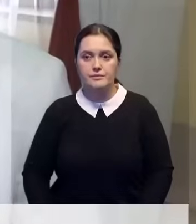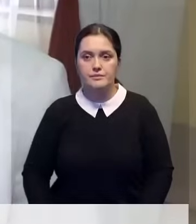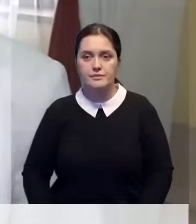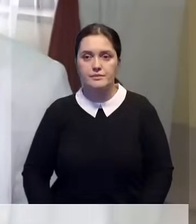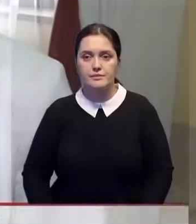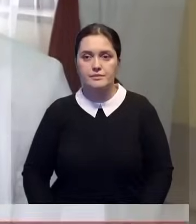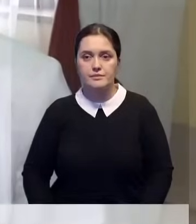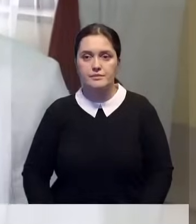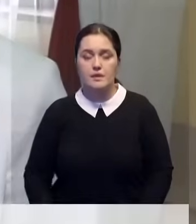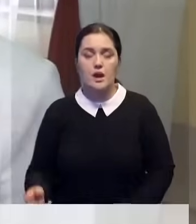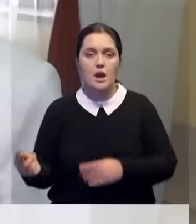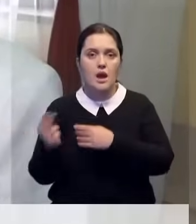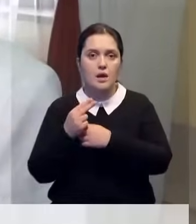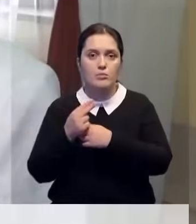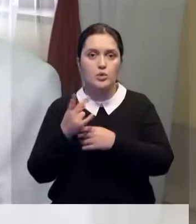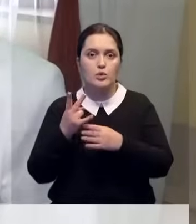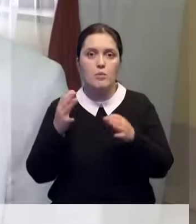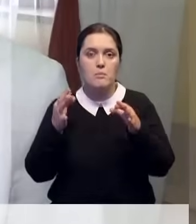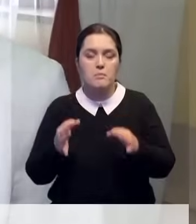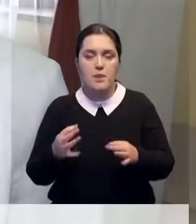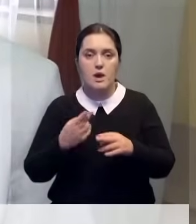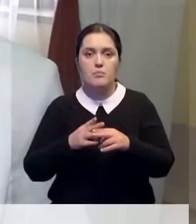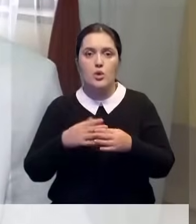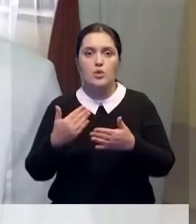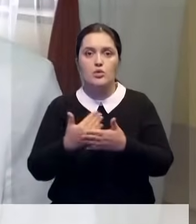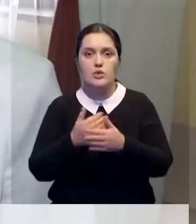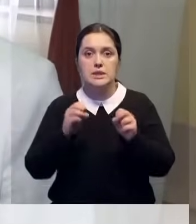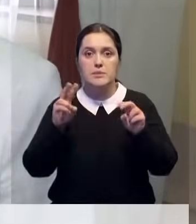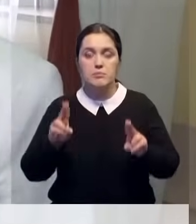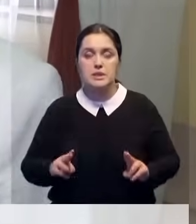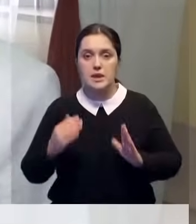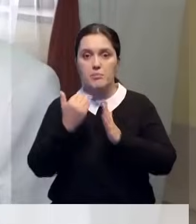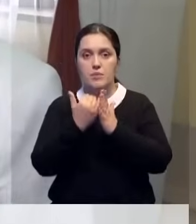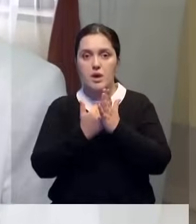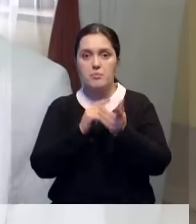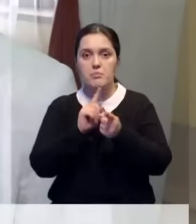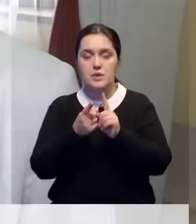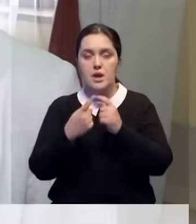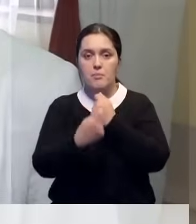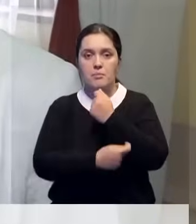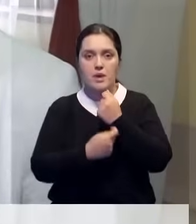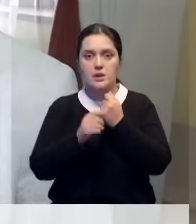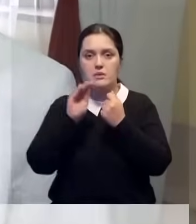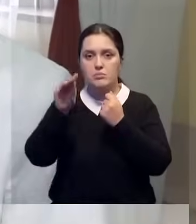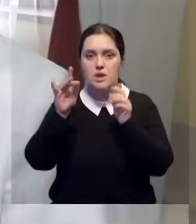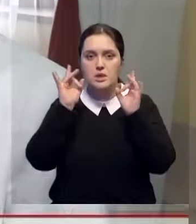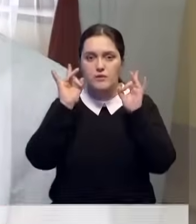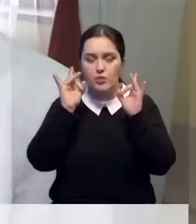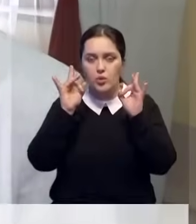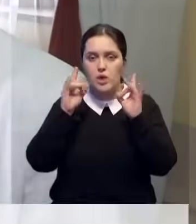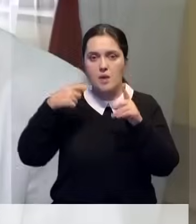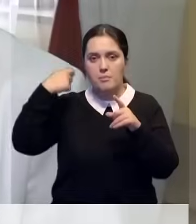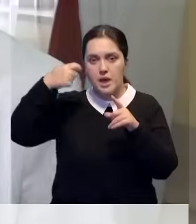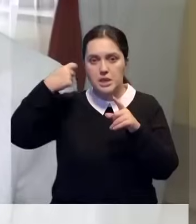На мастер-классах нас обучали формированию нового контента. Например, как с помощью специальных программ переделать материал, наложить на него звук, смонтировать.